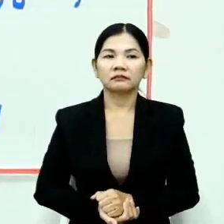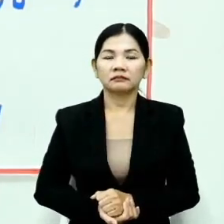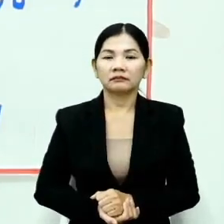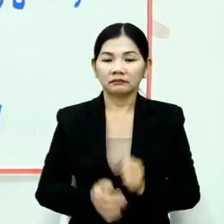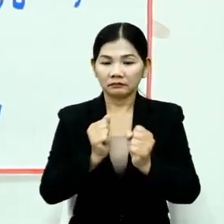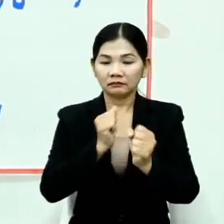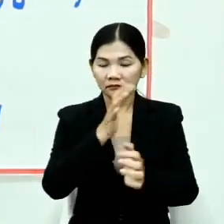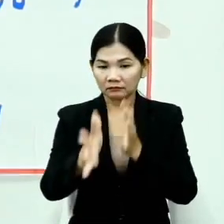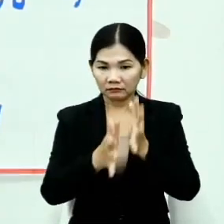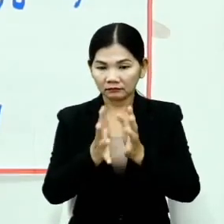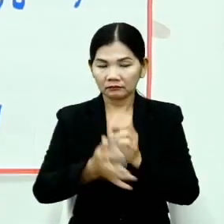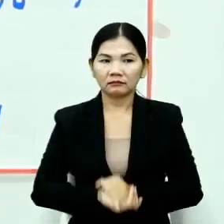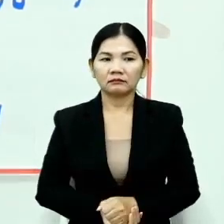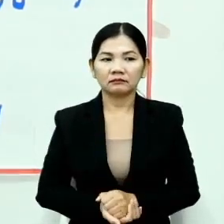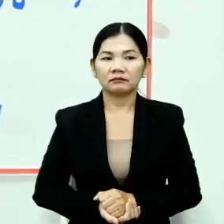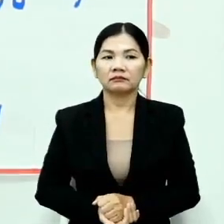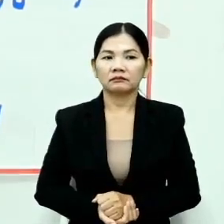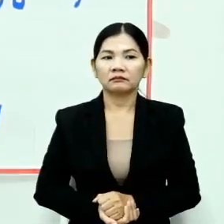ចាប់ផ្ដើម